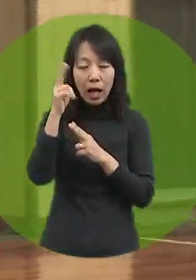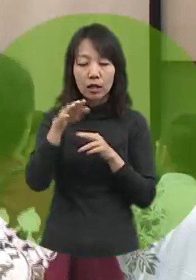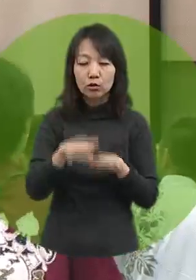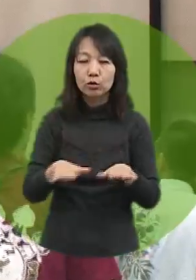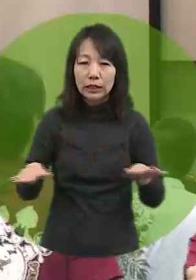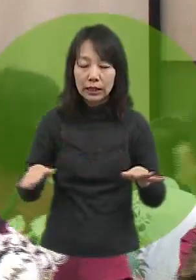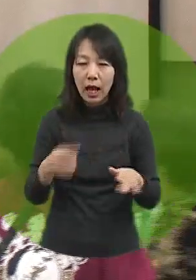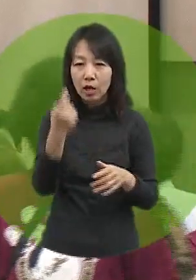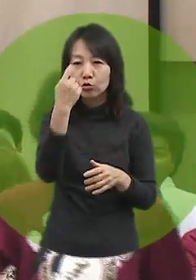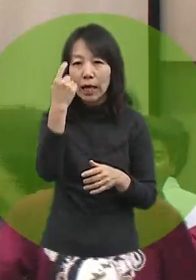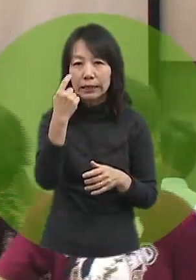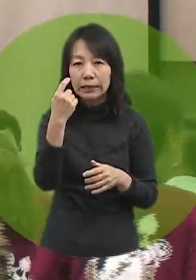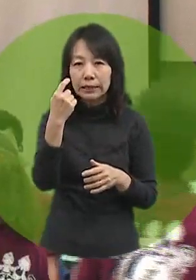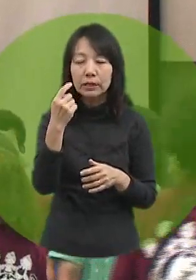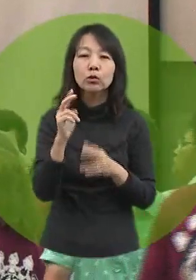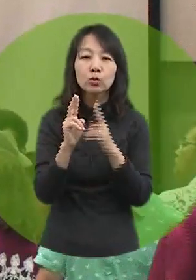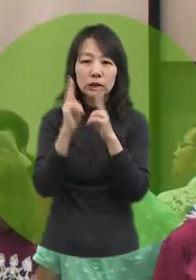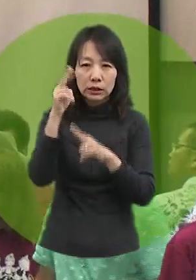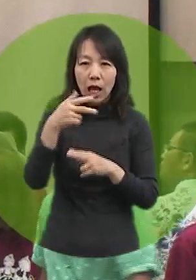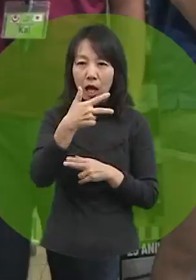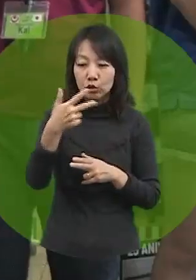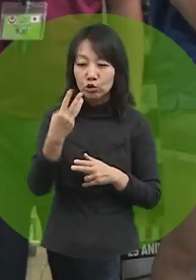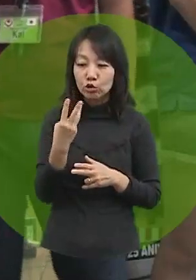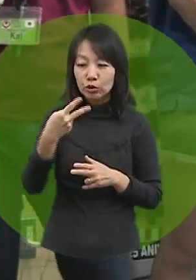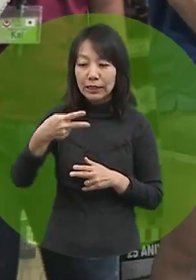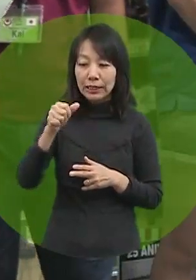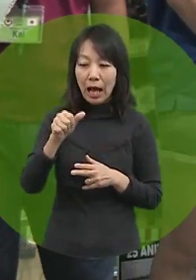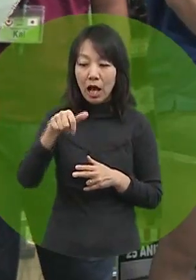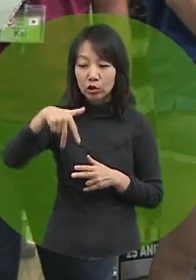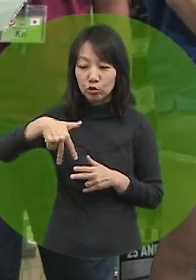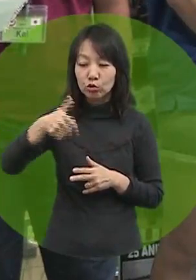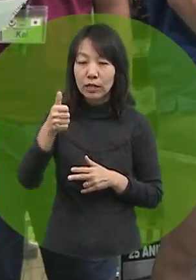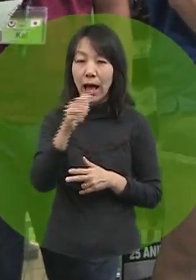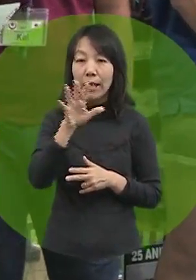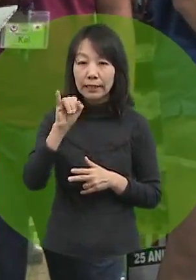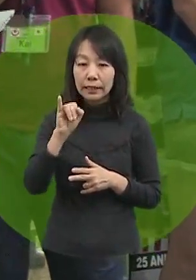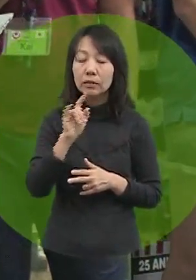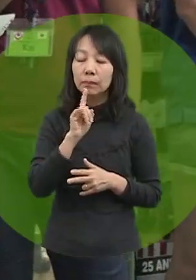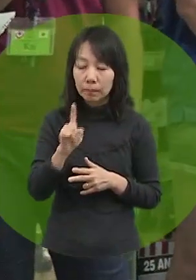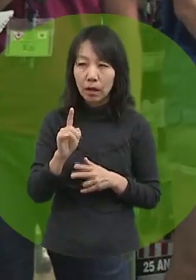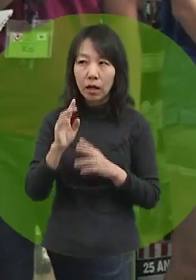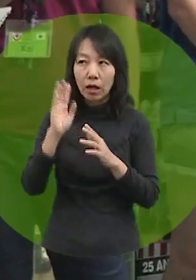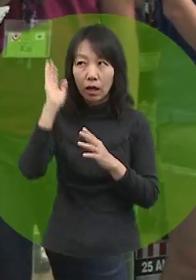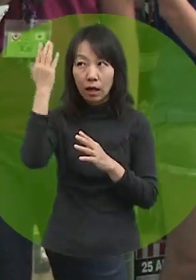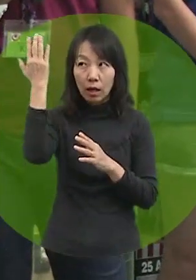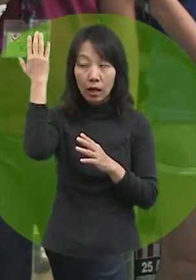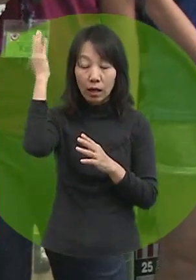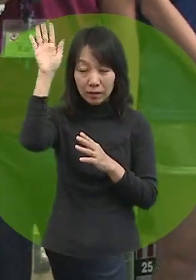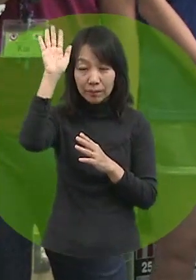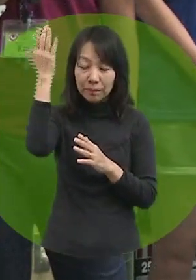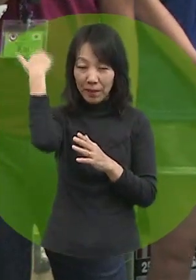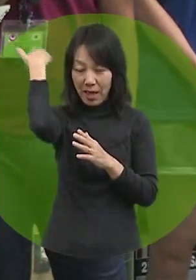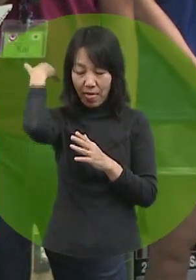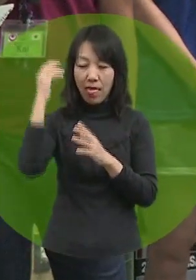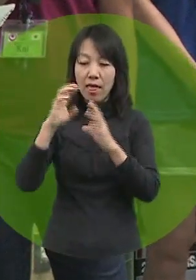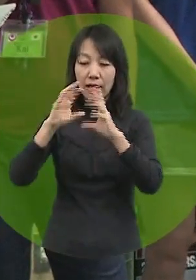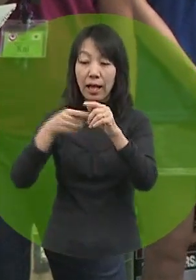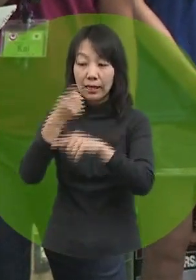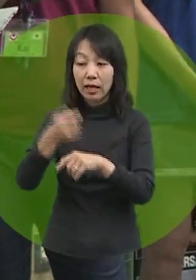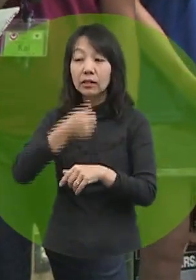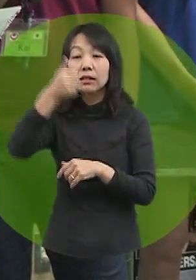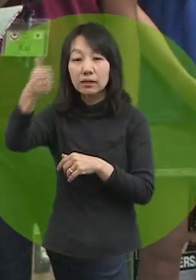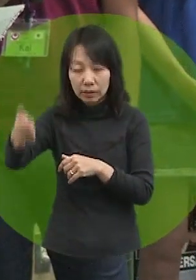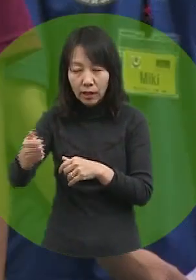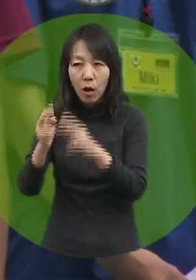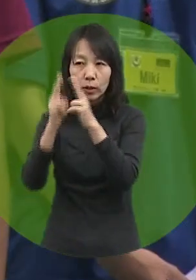ウチナージュニアスタディ事業とは、かつて海外へ移住した ウチナーチの2世や3世を沖縄へ招